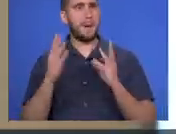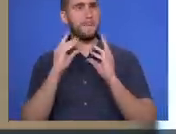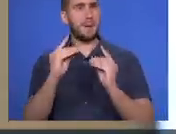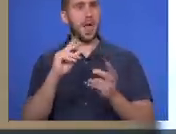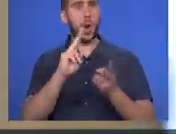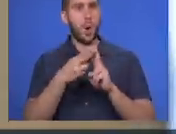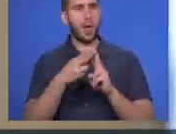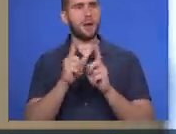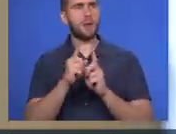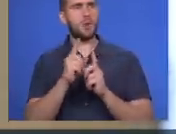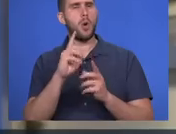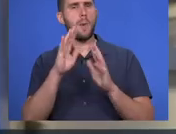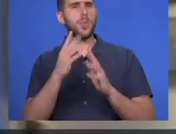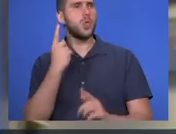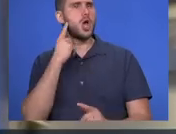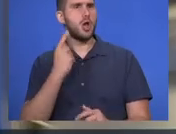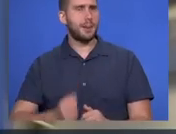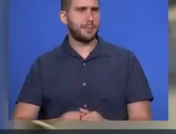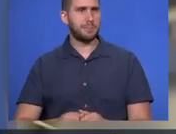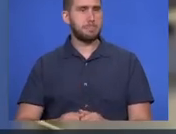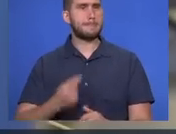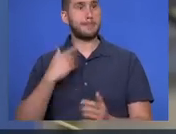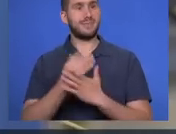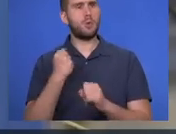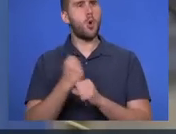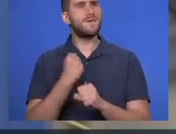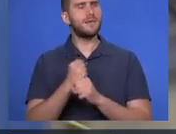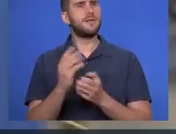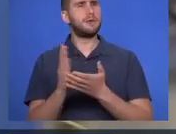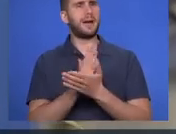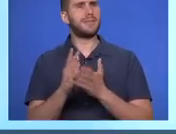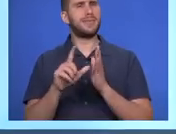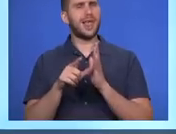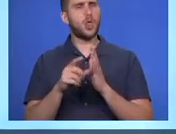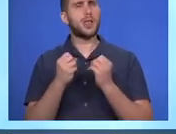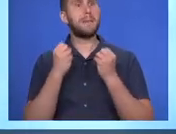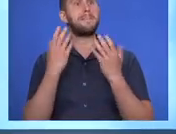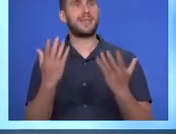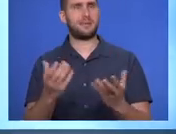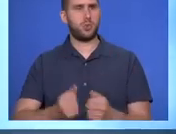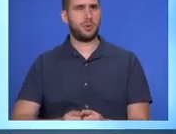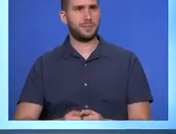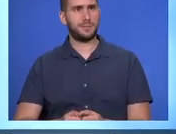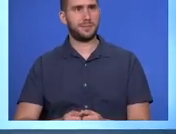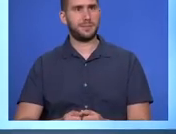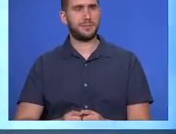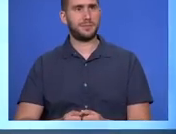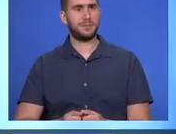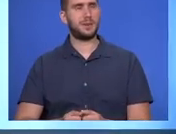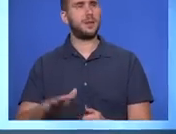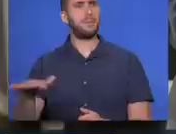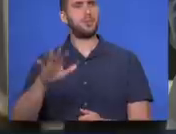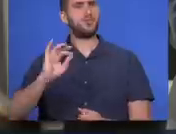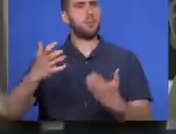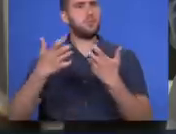העולם צורך את אומנות השמע. אנחנו כבר עובדים ומכינים פה טכנולוגיות מדהימות, מתחומים